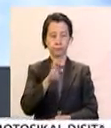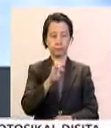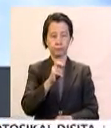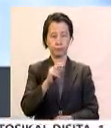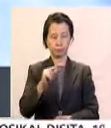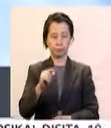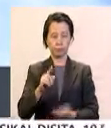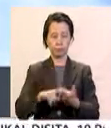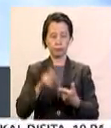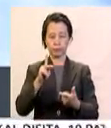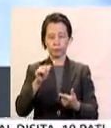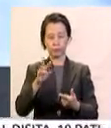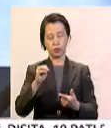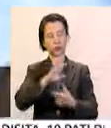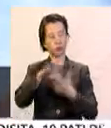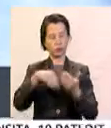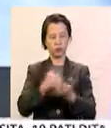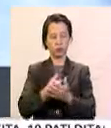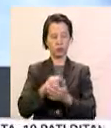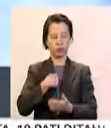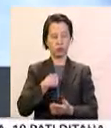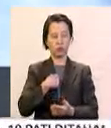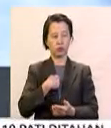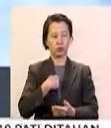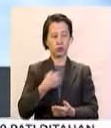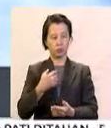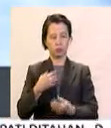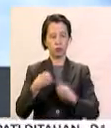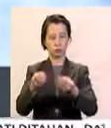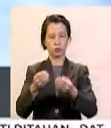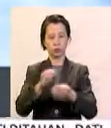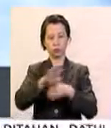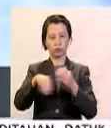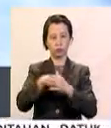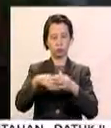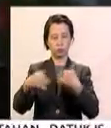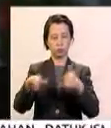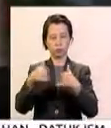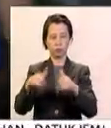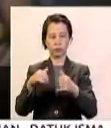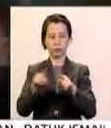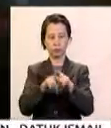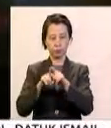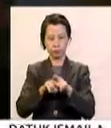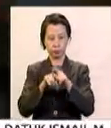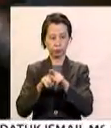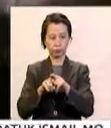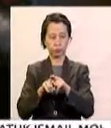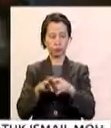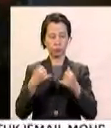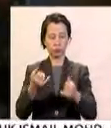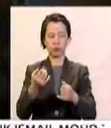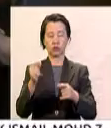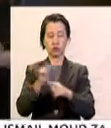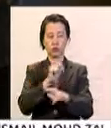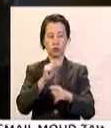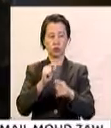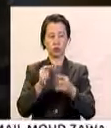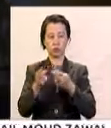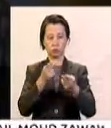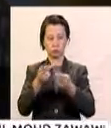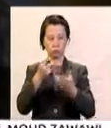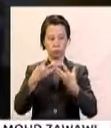dengan Kim Hoa sama-sama Adrin lagi boleh sama-sama sparring. Pasangan ini turut menggunakan khidmat pengurus